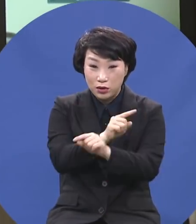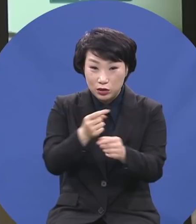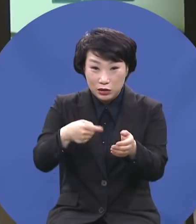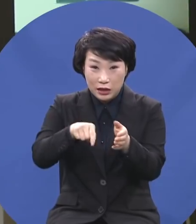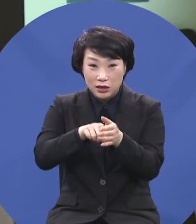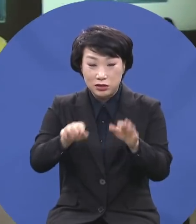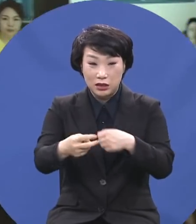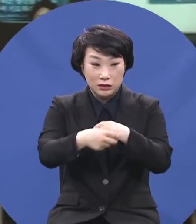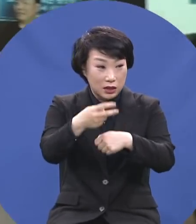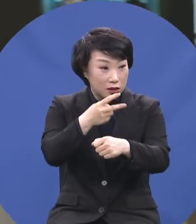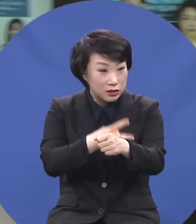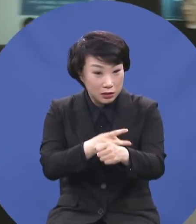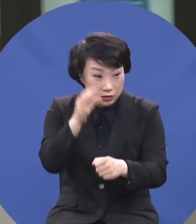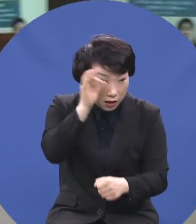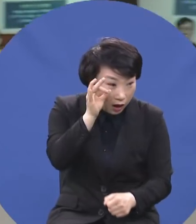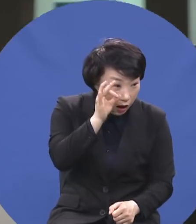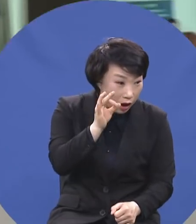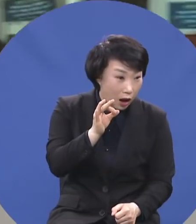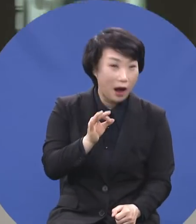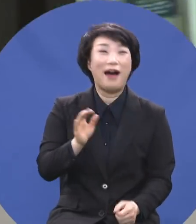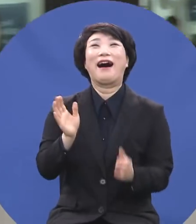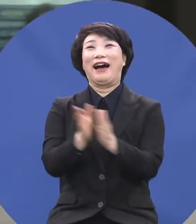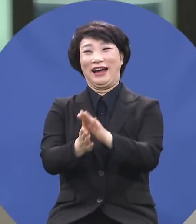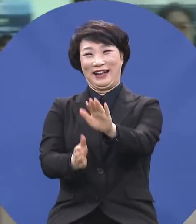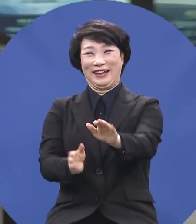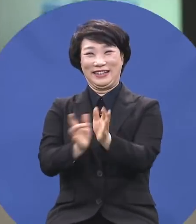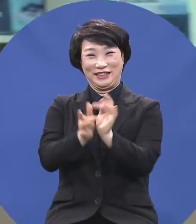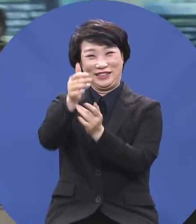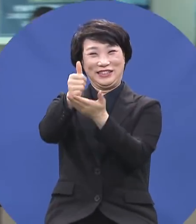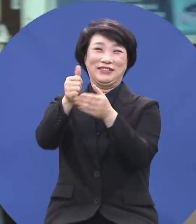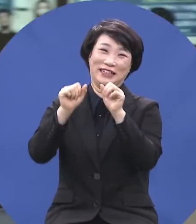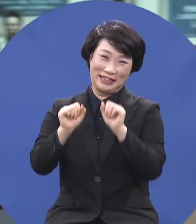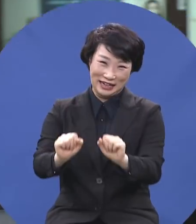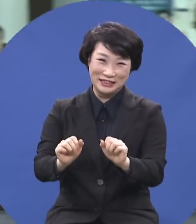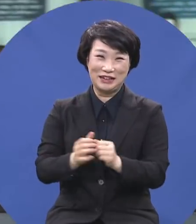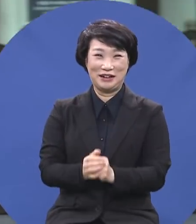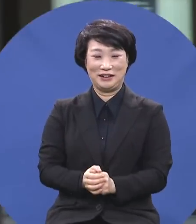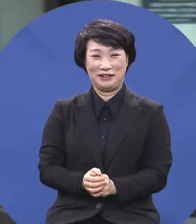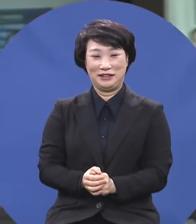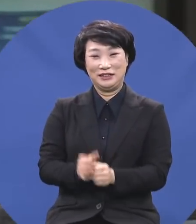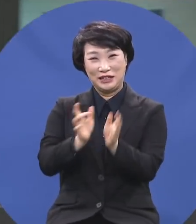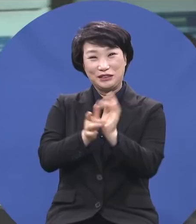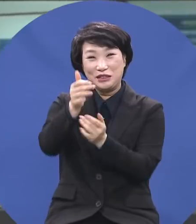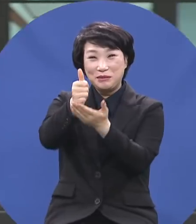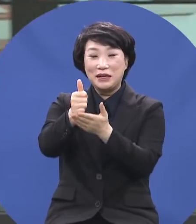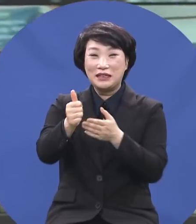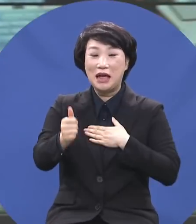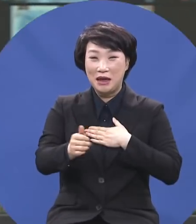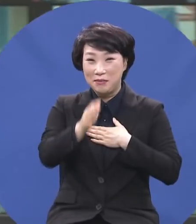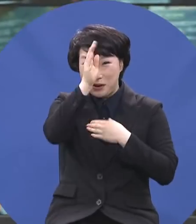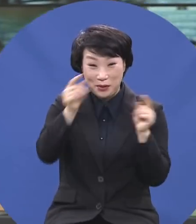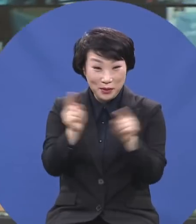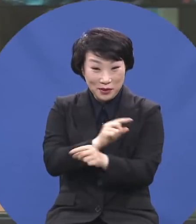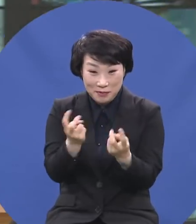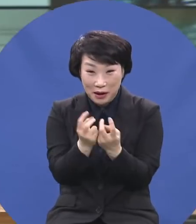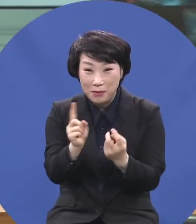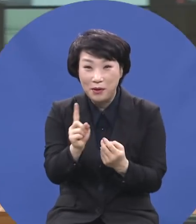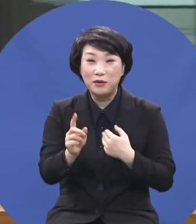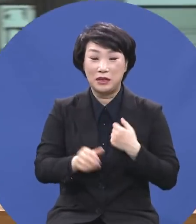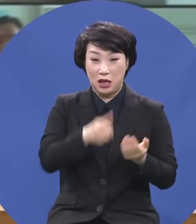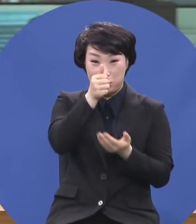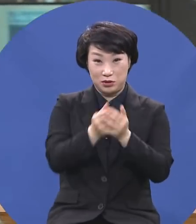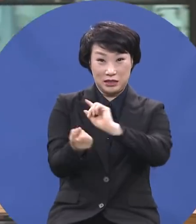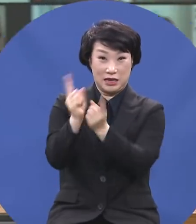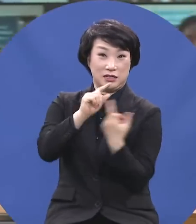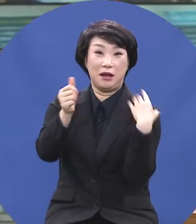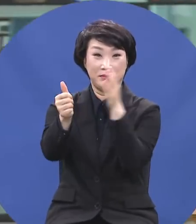위해서 의사를 찾아보니 예수가 계시구나. 그 예수가 어떻게 고치시느냐? 내 죄 담당하고